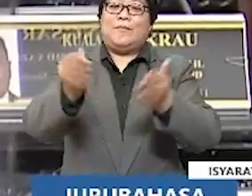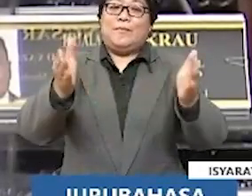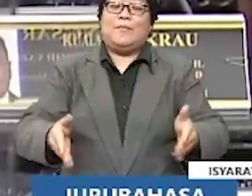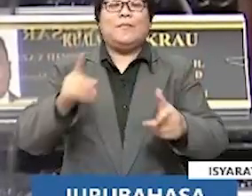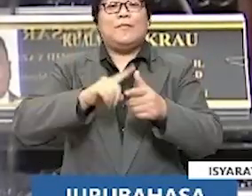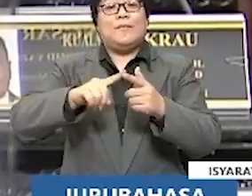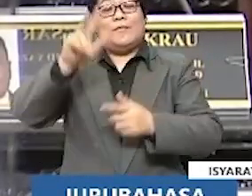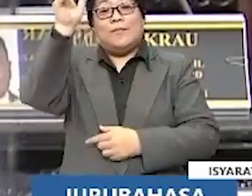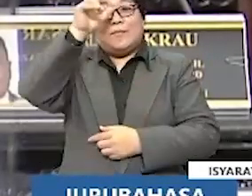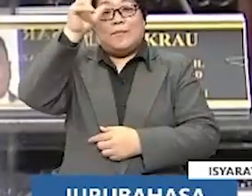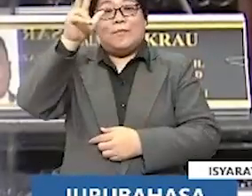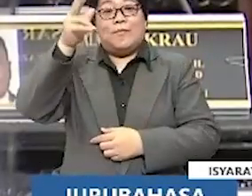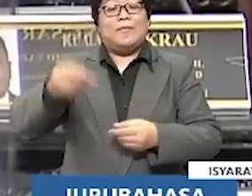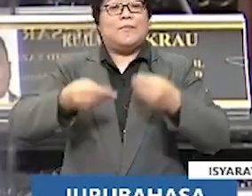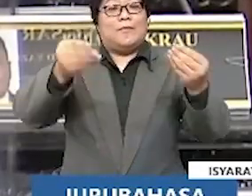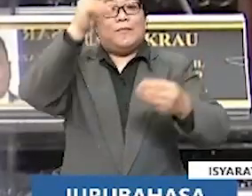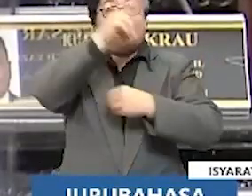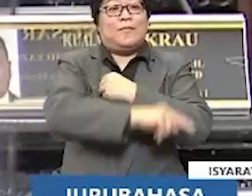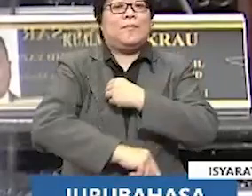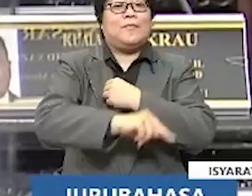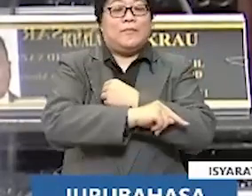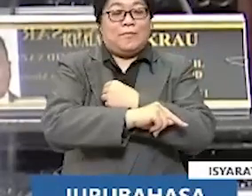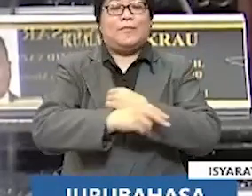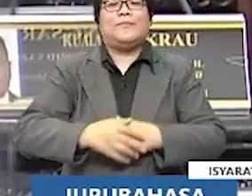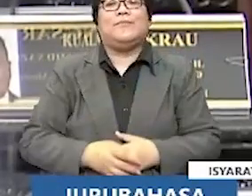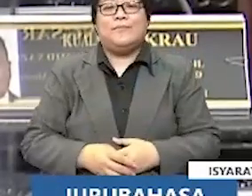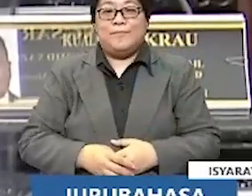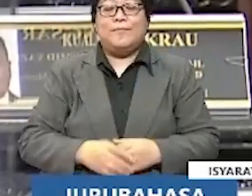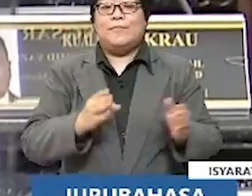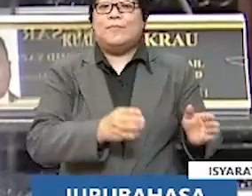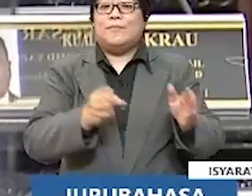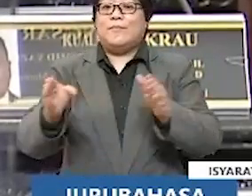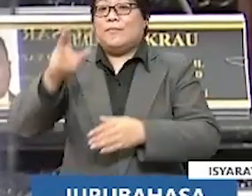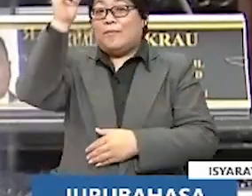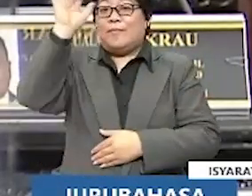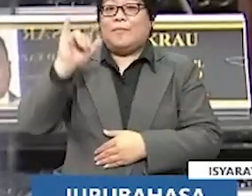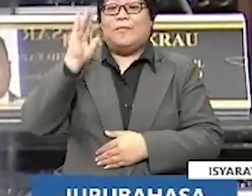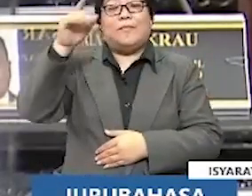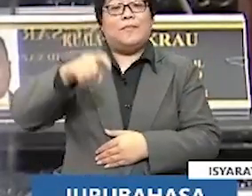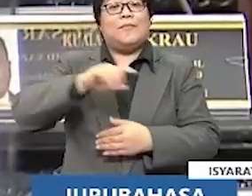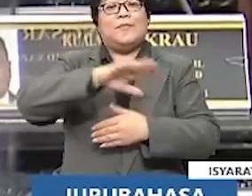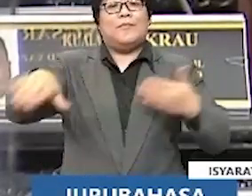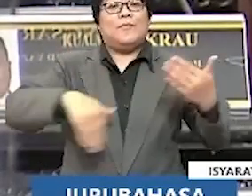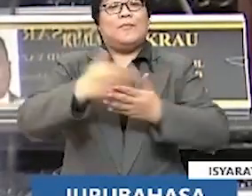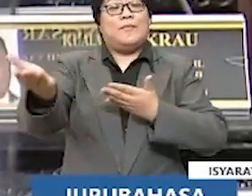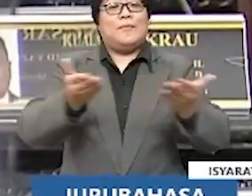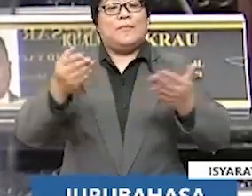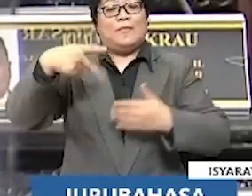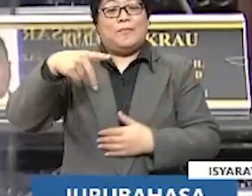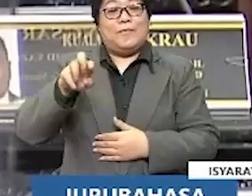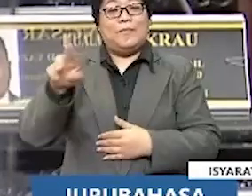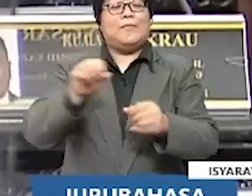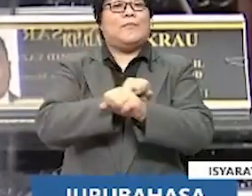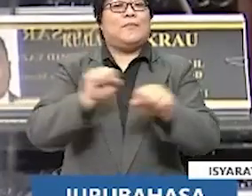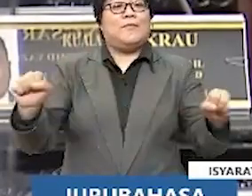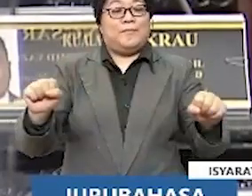atau kepada kerajaan negeri untuk pengisian. Di samping itu, kerajaan juga akan memastikan semua kemudahan di PPR siap